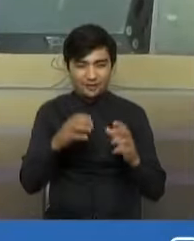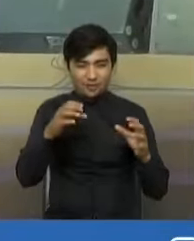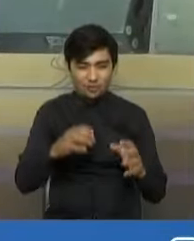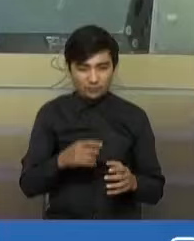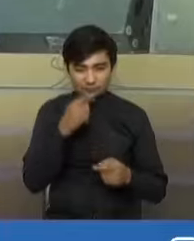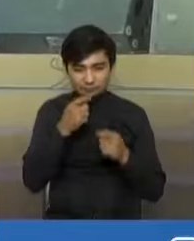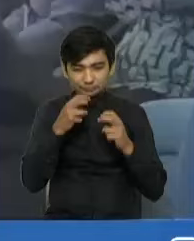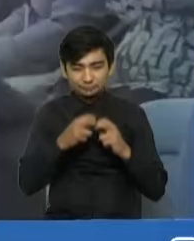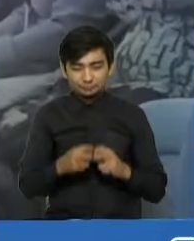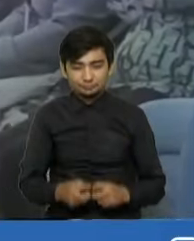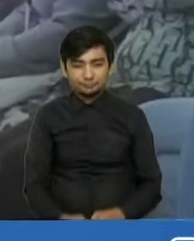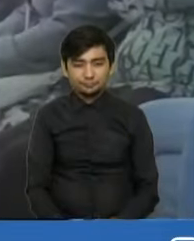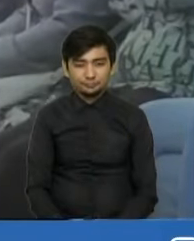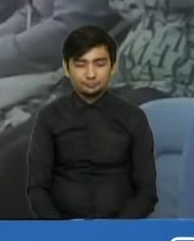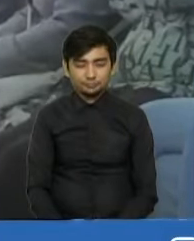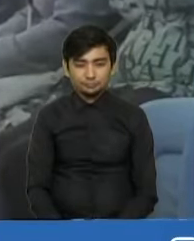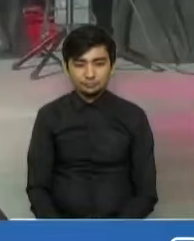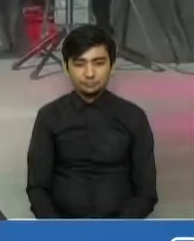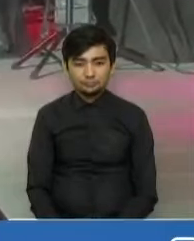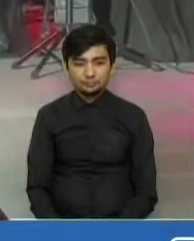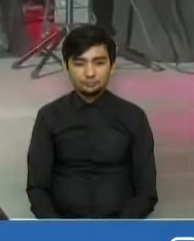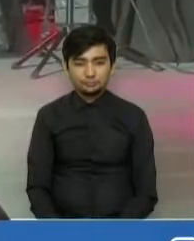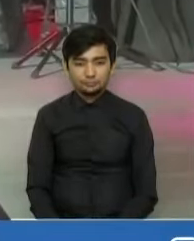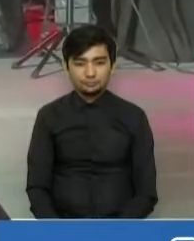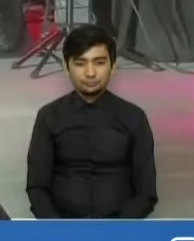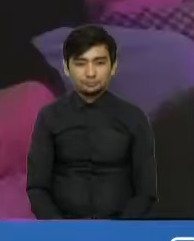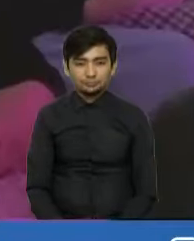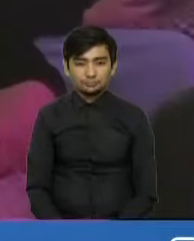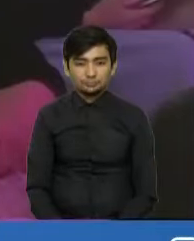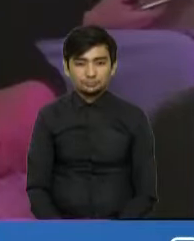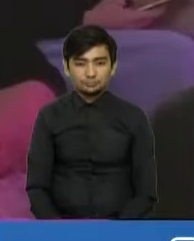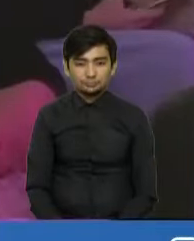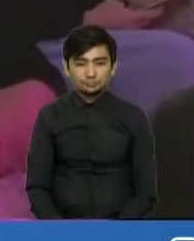пысықталып жатыр. Диана Тұрлыбек, Сергей Шуйский, Информбюро, Алматыдан.